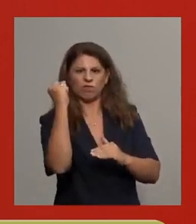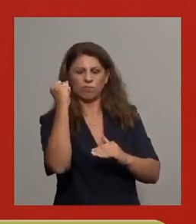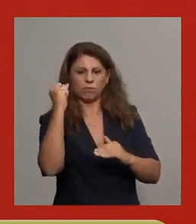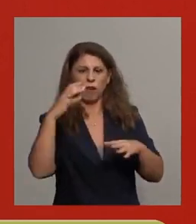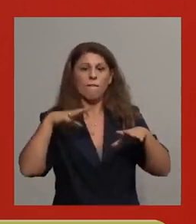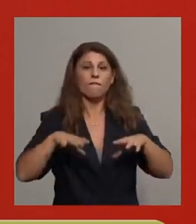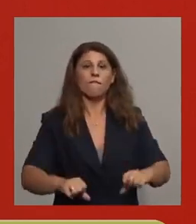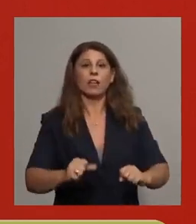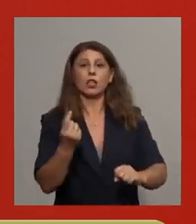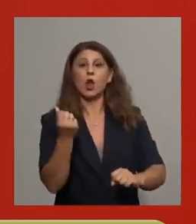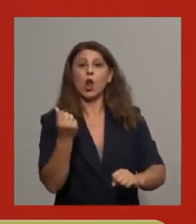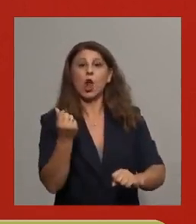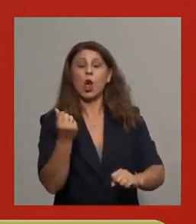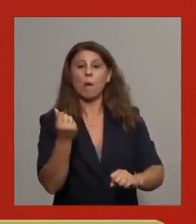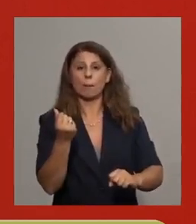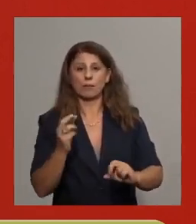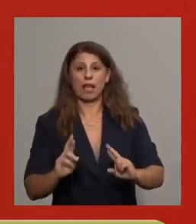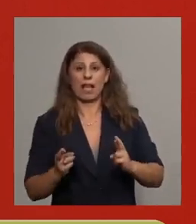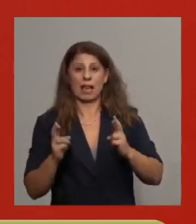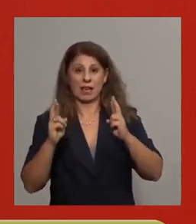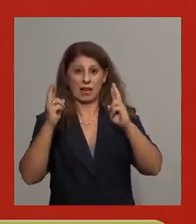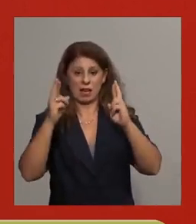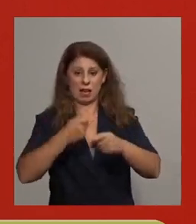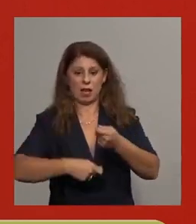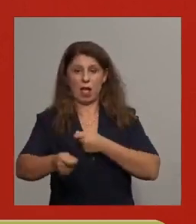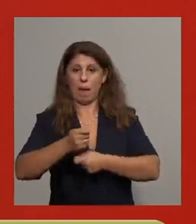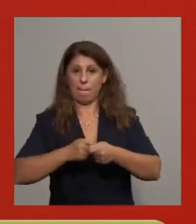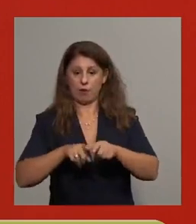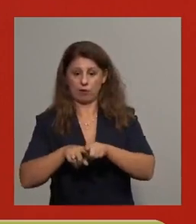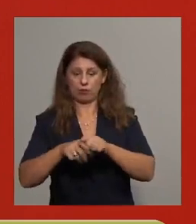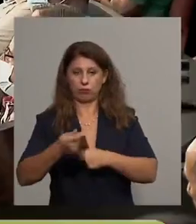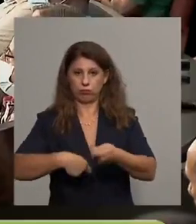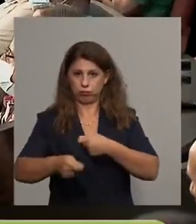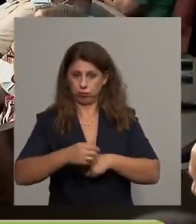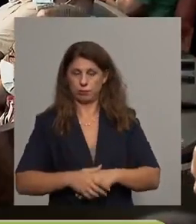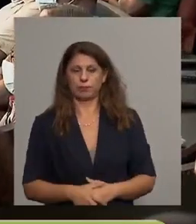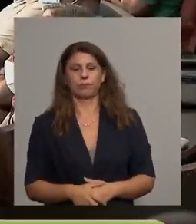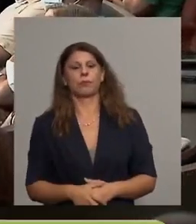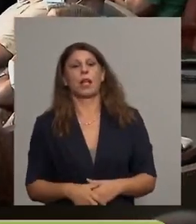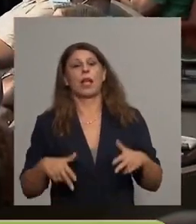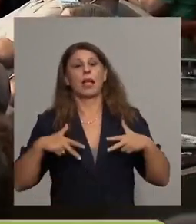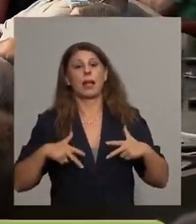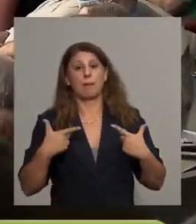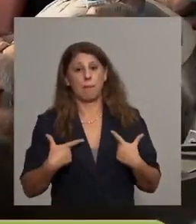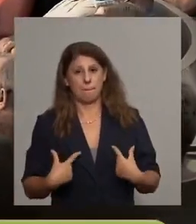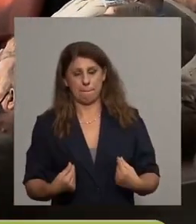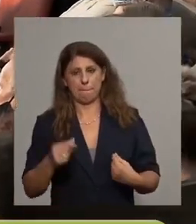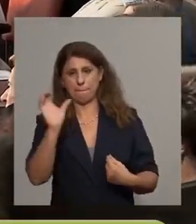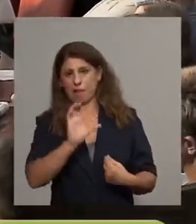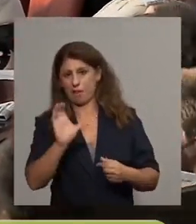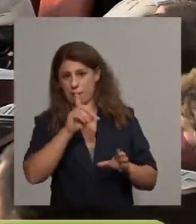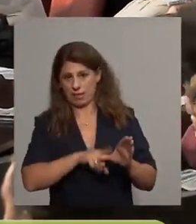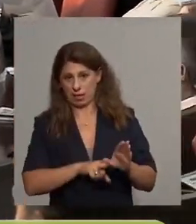βασικό νόμισμα των ενεργειακών εμπορικών συναλλαγών. Τα κράτη-μέλη της